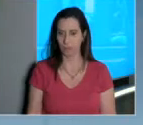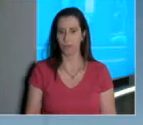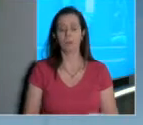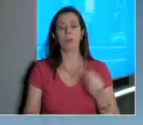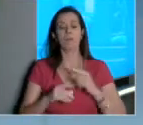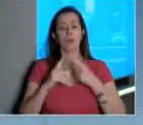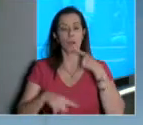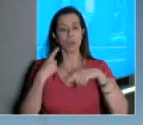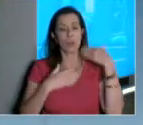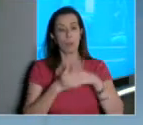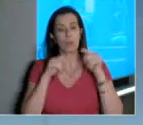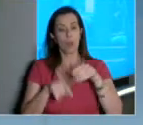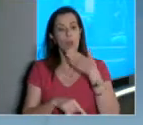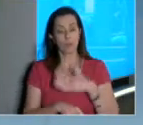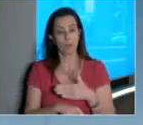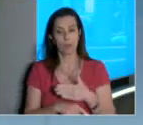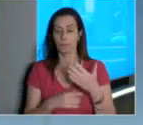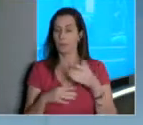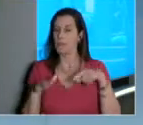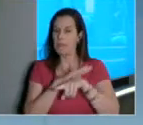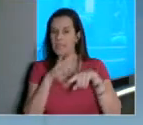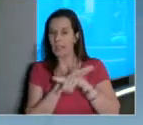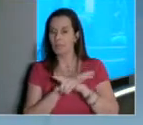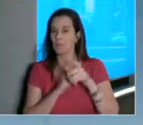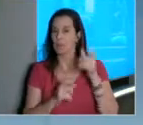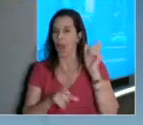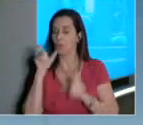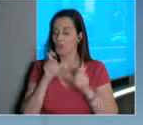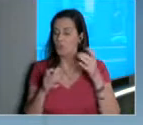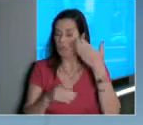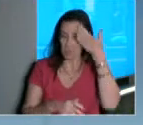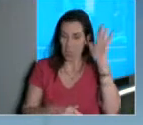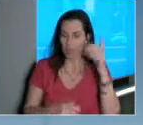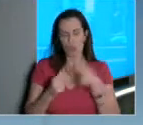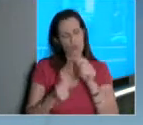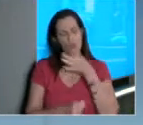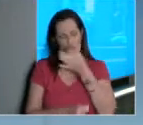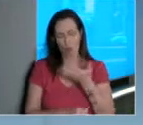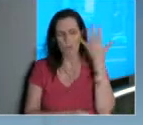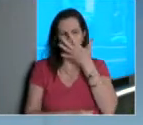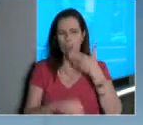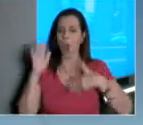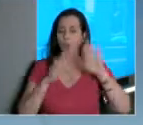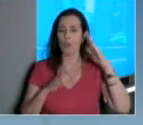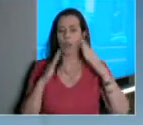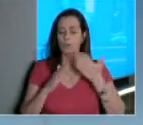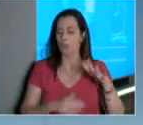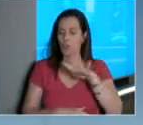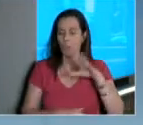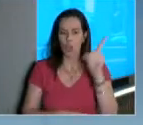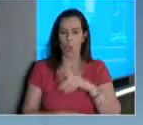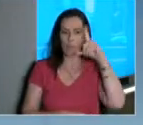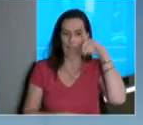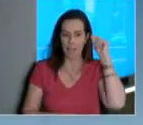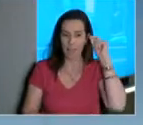עניין אחר, בשנים האחרונות הגיעו לישראל מסתננים, תושבים זרים, תלוי את מי שואלים מאפריקה, רובם מתיישבים בשכונות בדרום